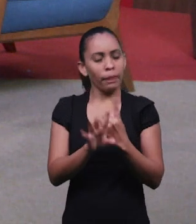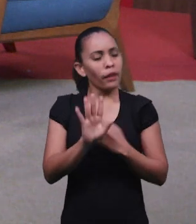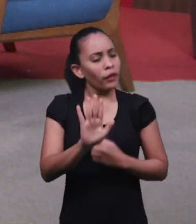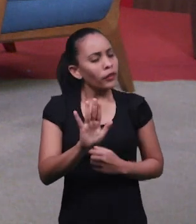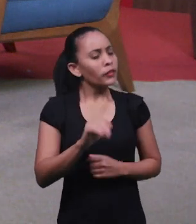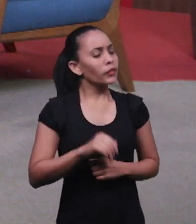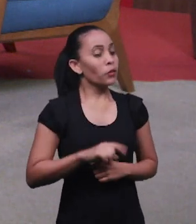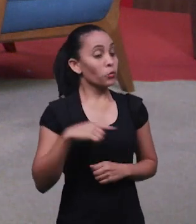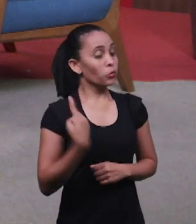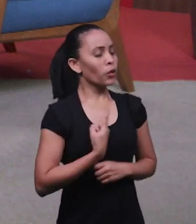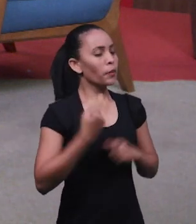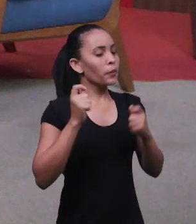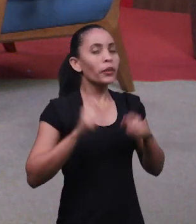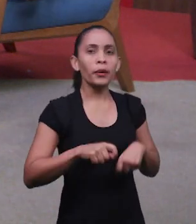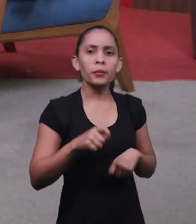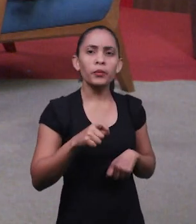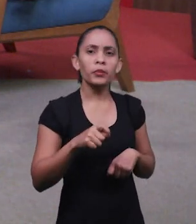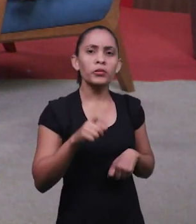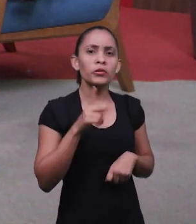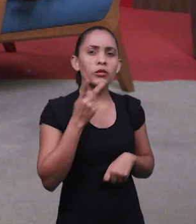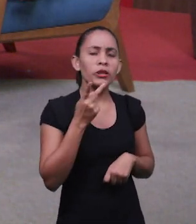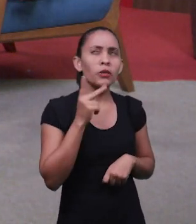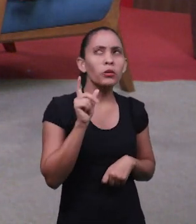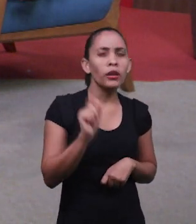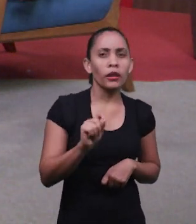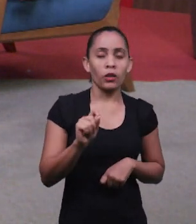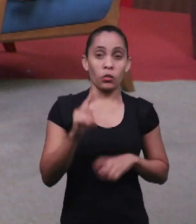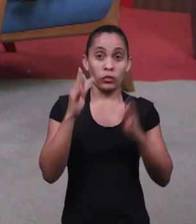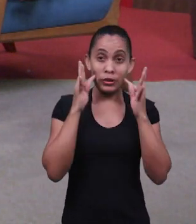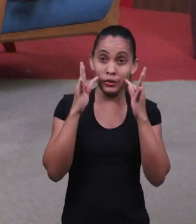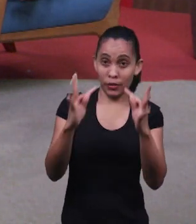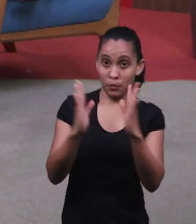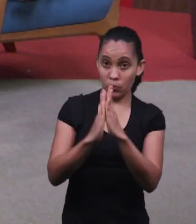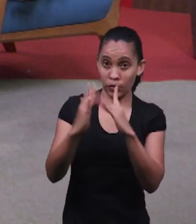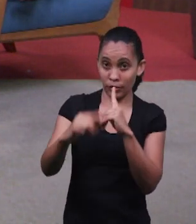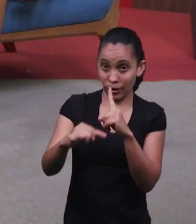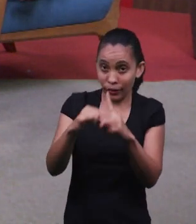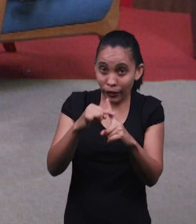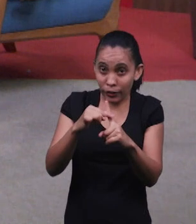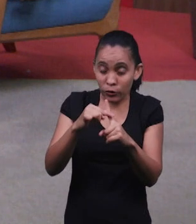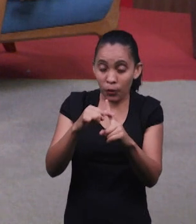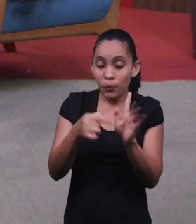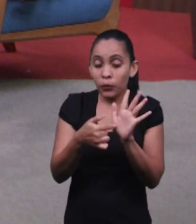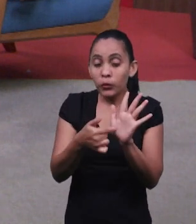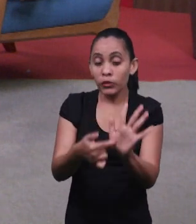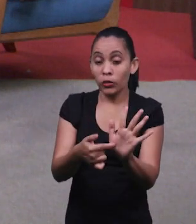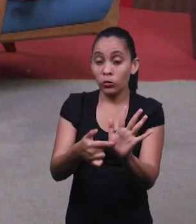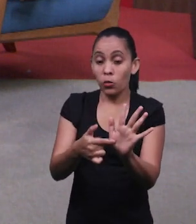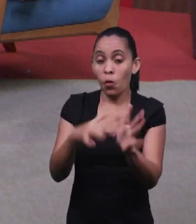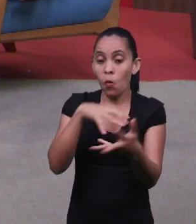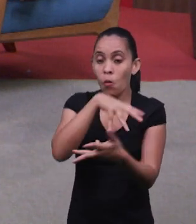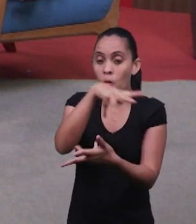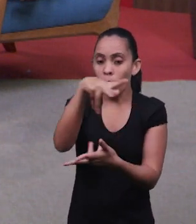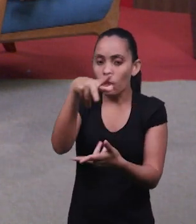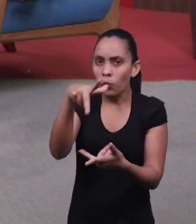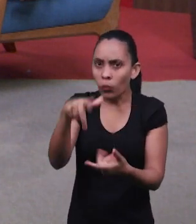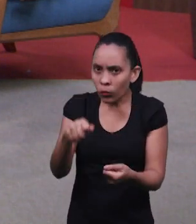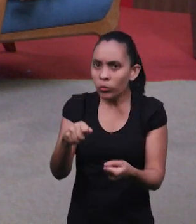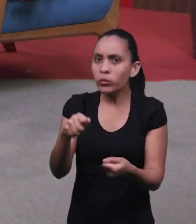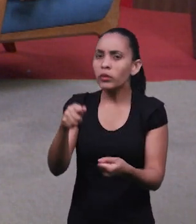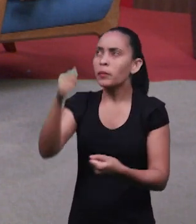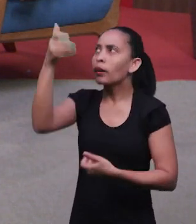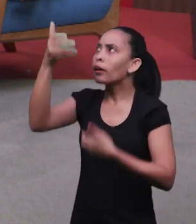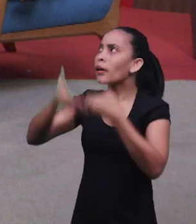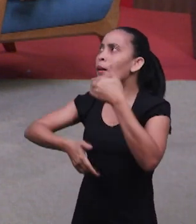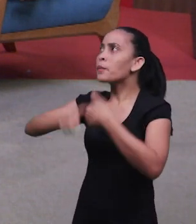Donc, Daniel, nous pouvons dire que le témoignage de l'Église devant le monde, devant